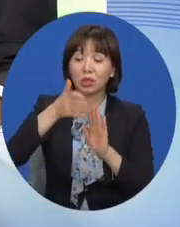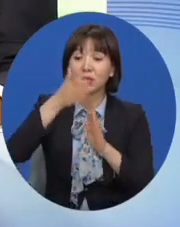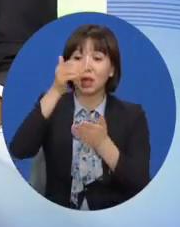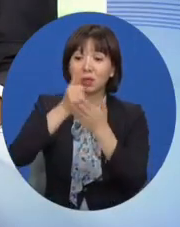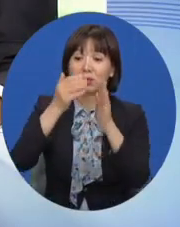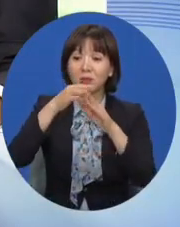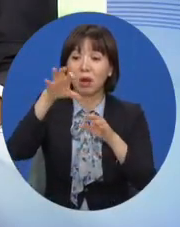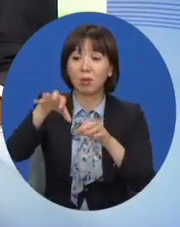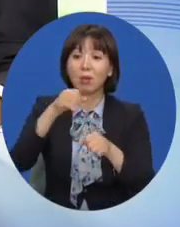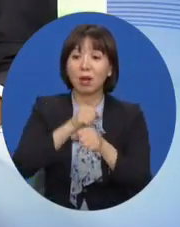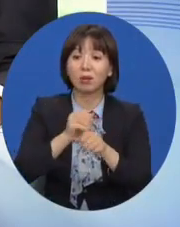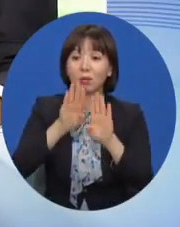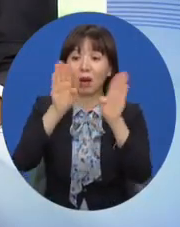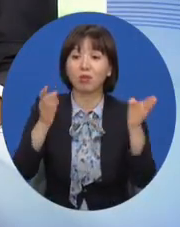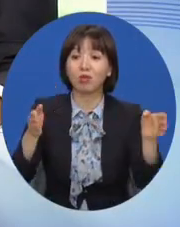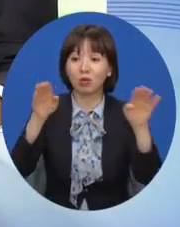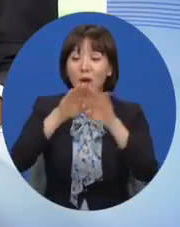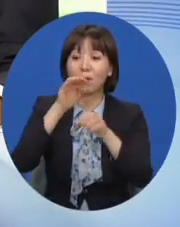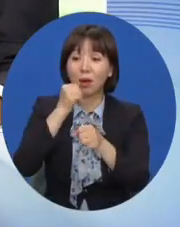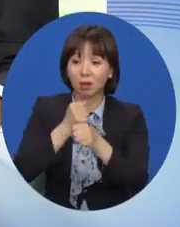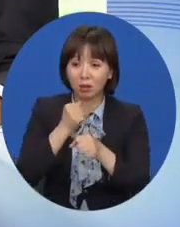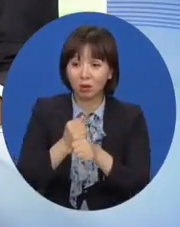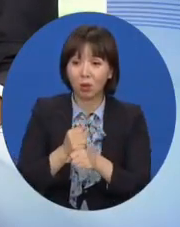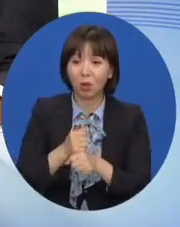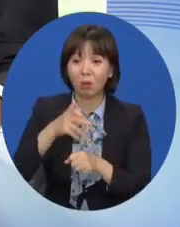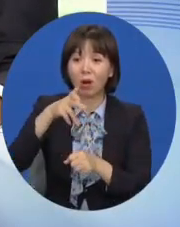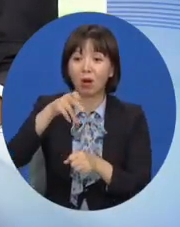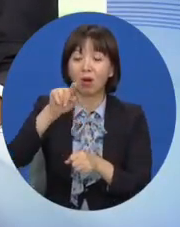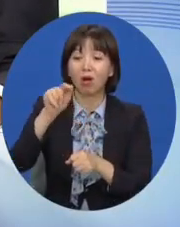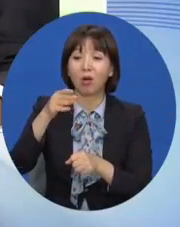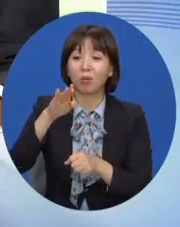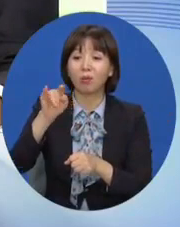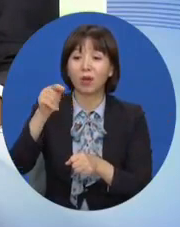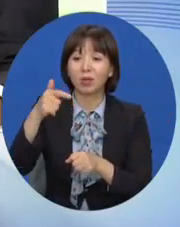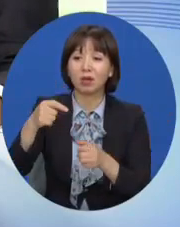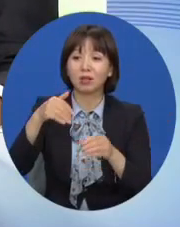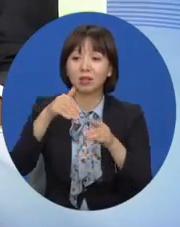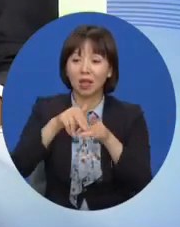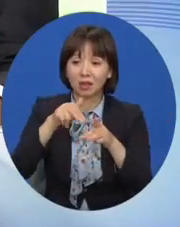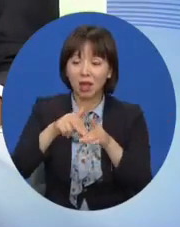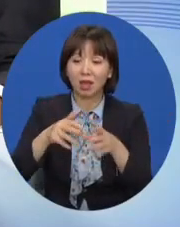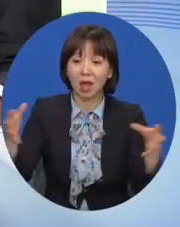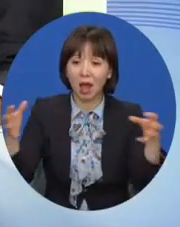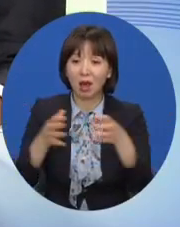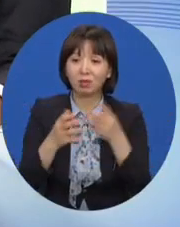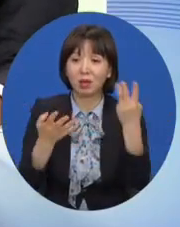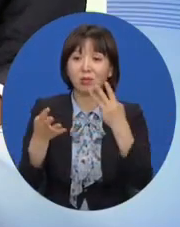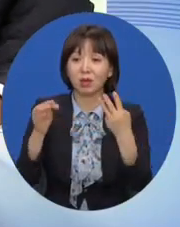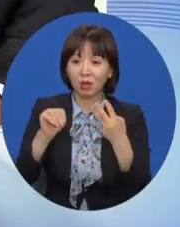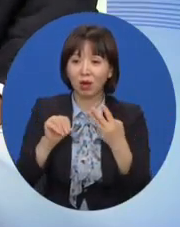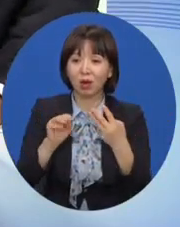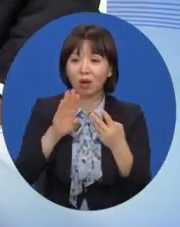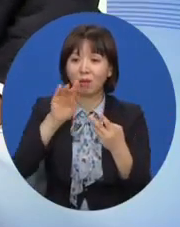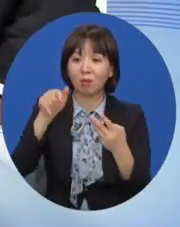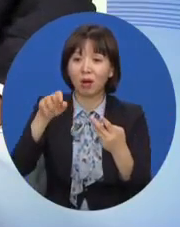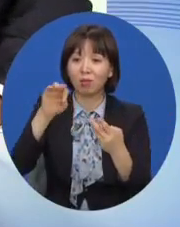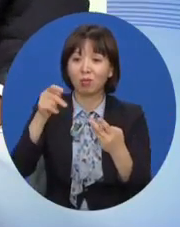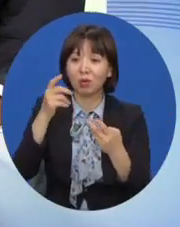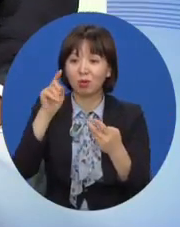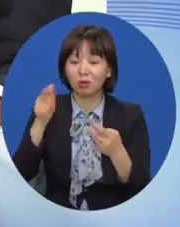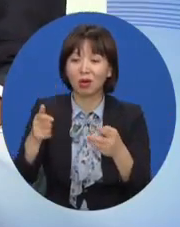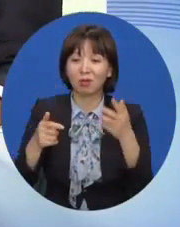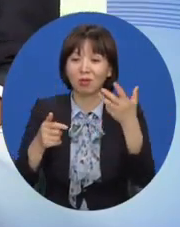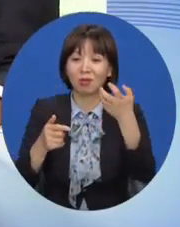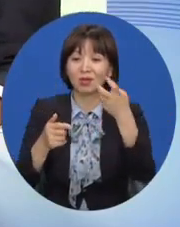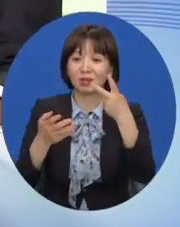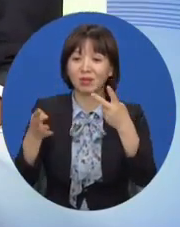저 박물관 만들어야죠. 예? 컨벤션 센터 지어야죠. 이 총단 3천억입니다. 박물관 근데 아까 얘기한 잠깐 기다려보세요.